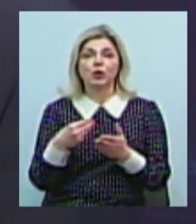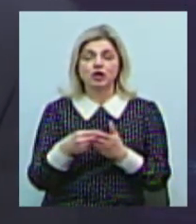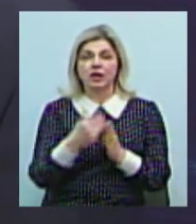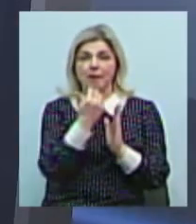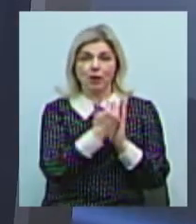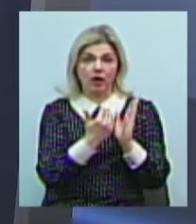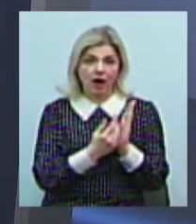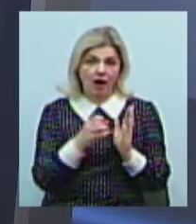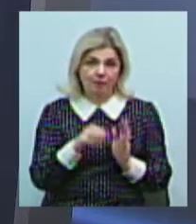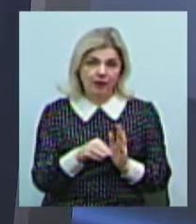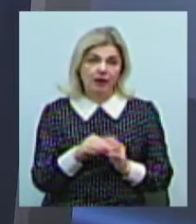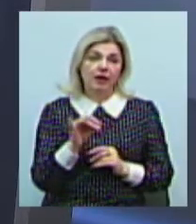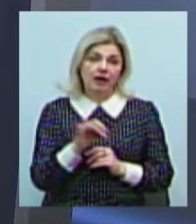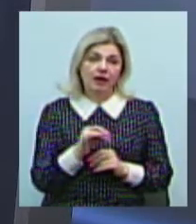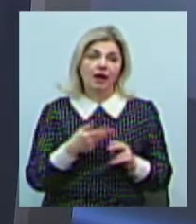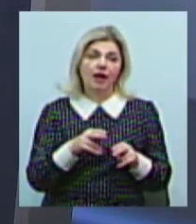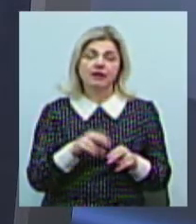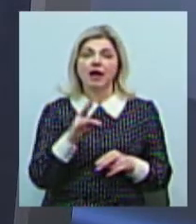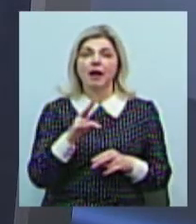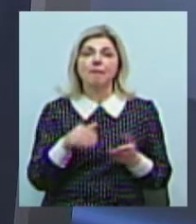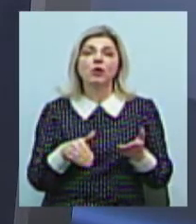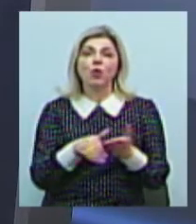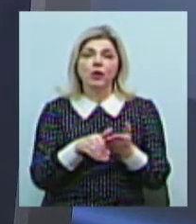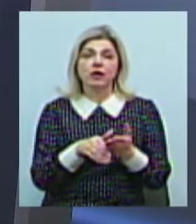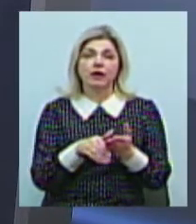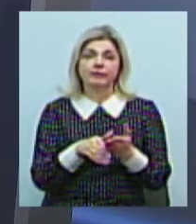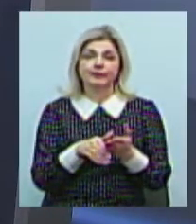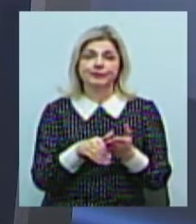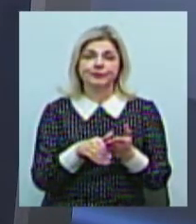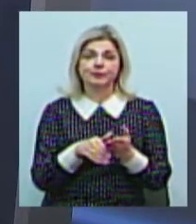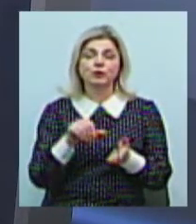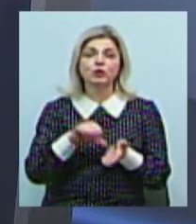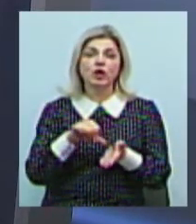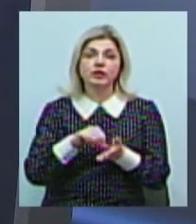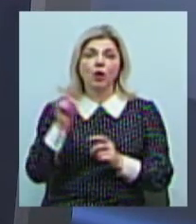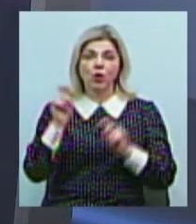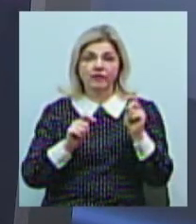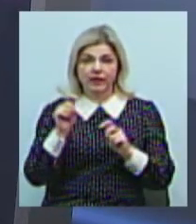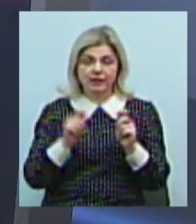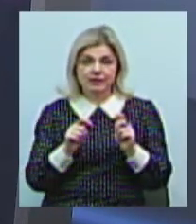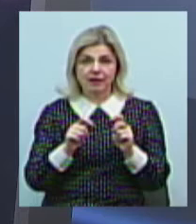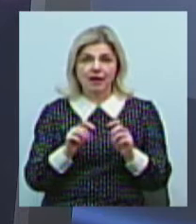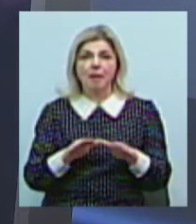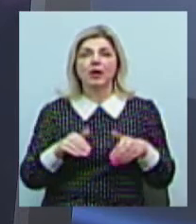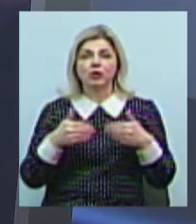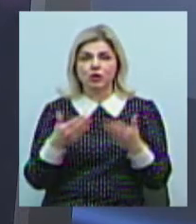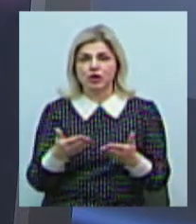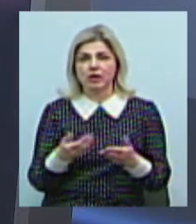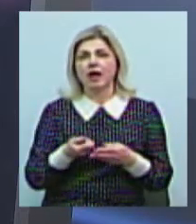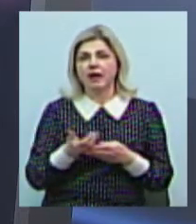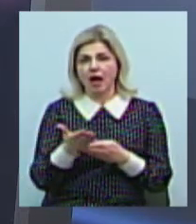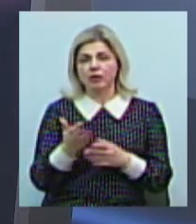программ. И эта методика, вот участниками конференции мы предложили ряд